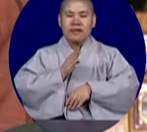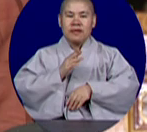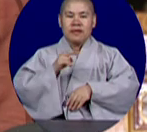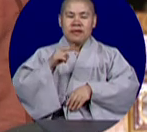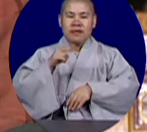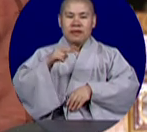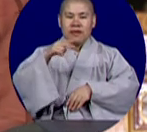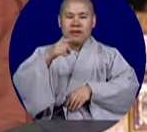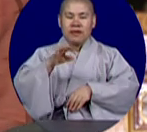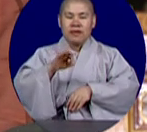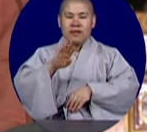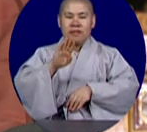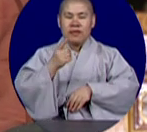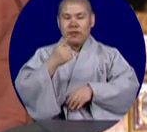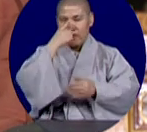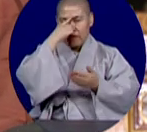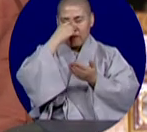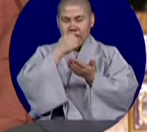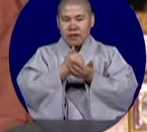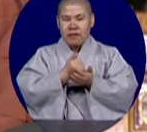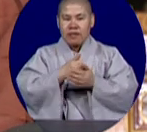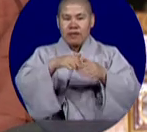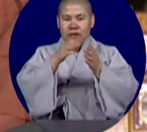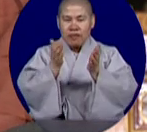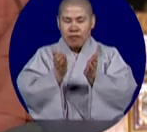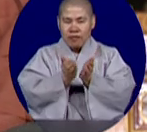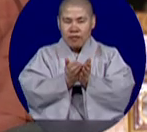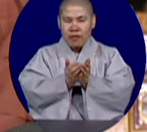승보가 출연했다는 겁니다. 승보.